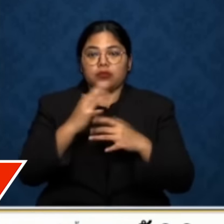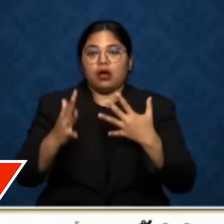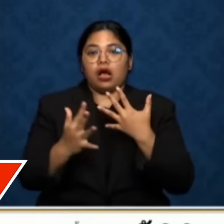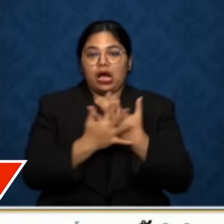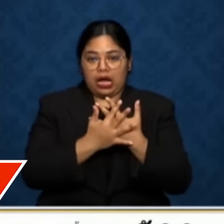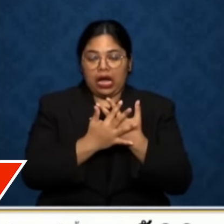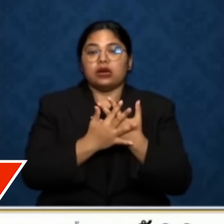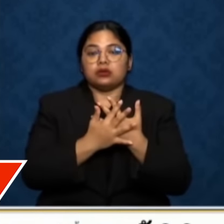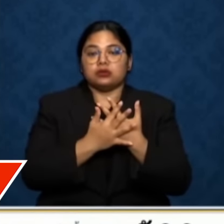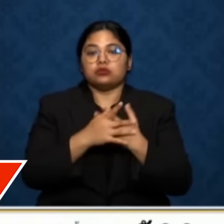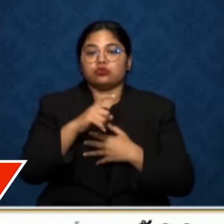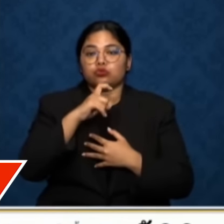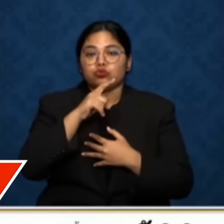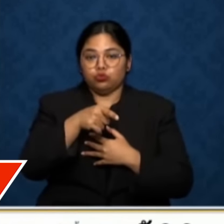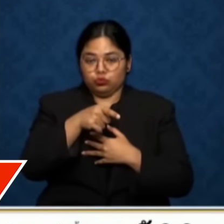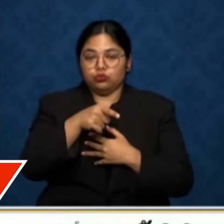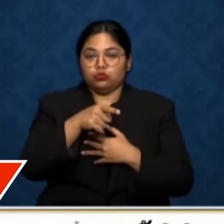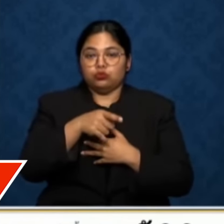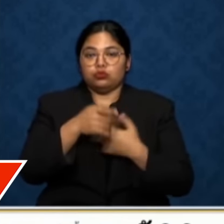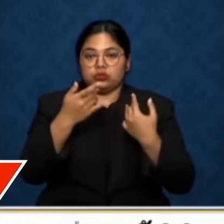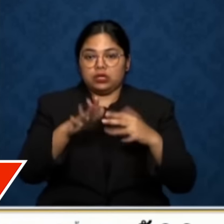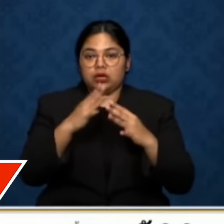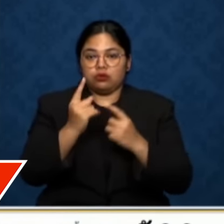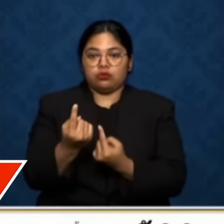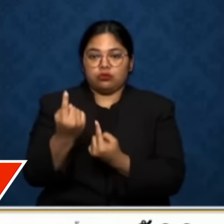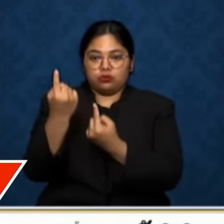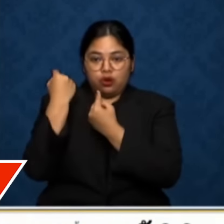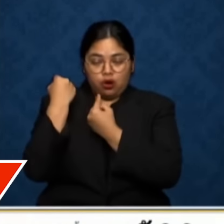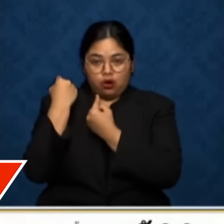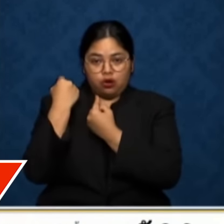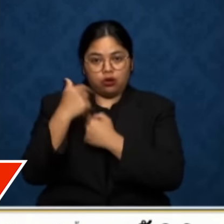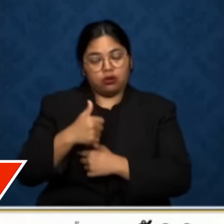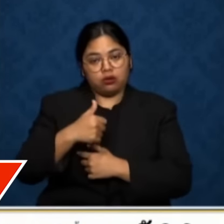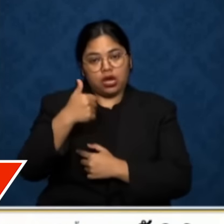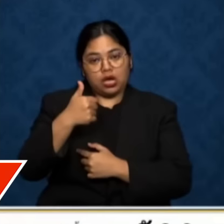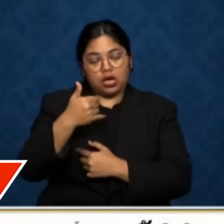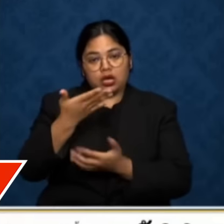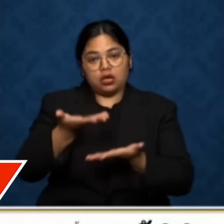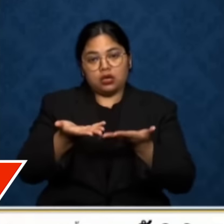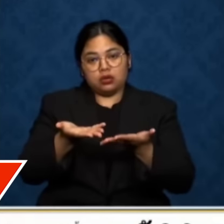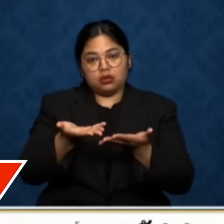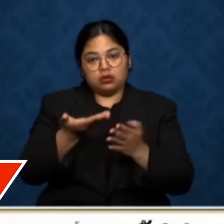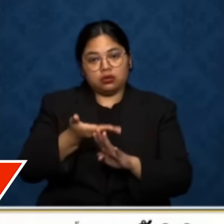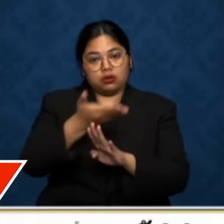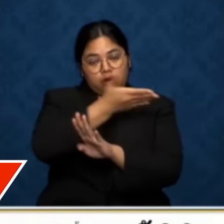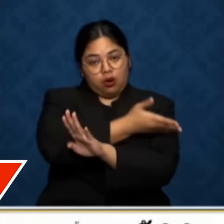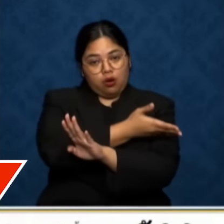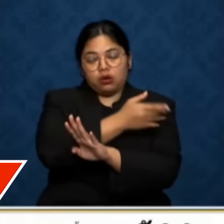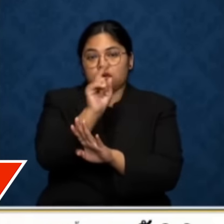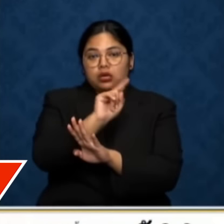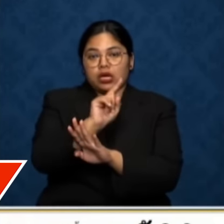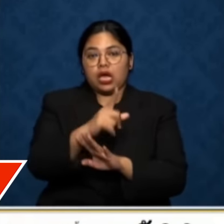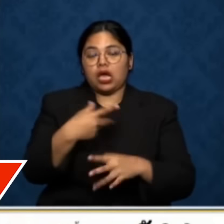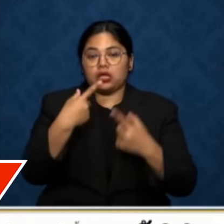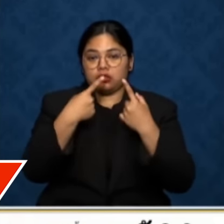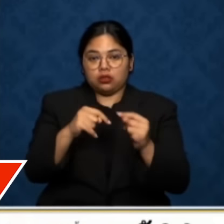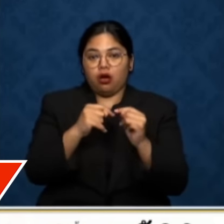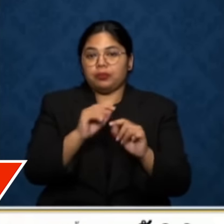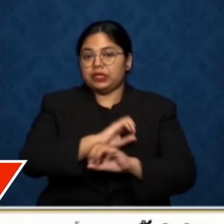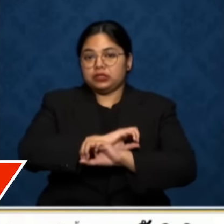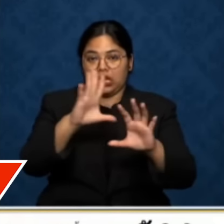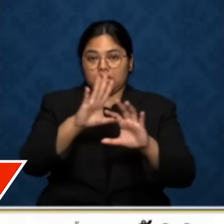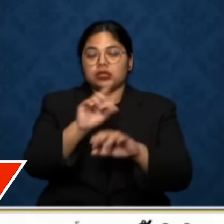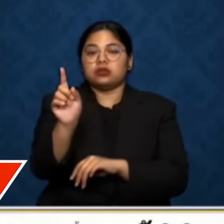องขังอยู่หรือสามารถย้อนขุดไปก่อนที่จะเข้ามาต้องขังได้อันนี้ตอบให้ชัดเพราะว่